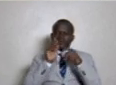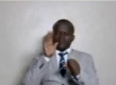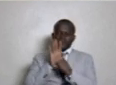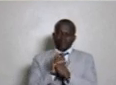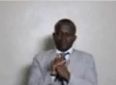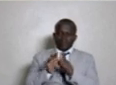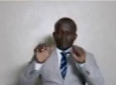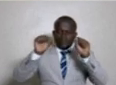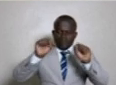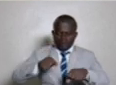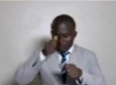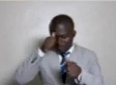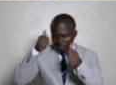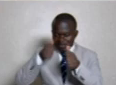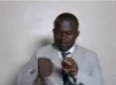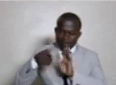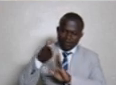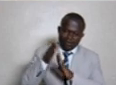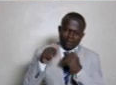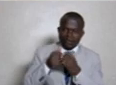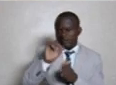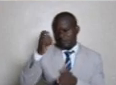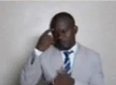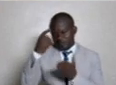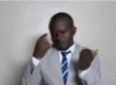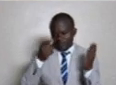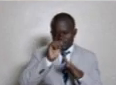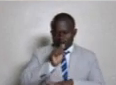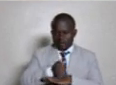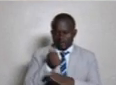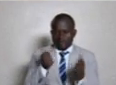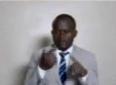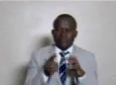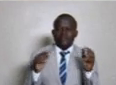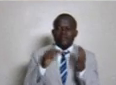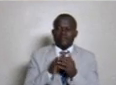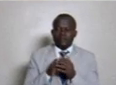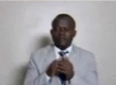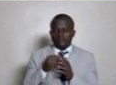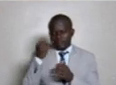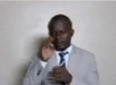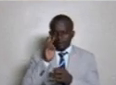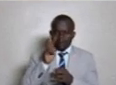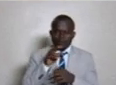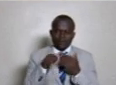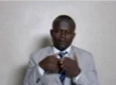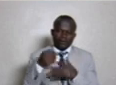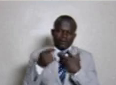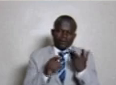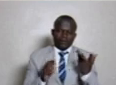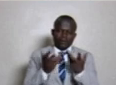bashoboye kugendera ku muvuduko iyi leta yihaye, ndetse iyo urebye